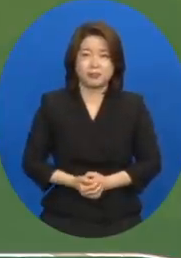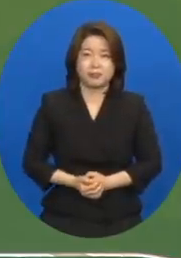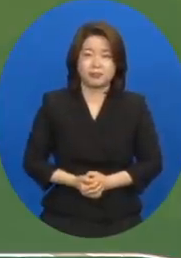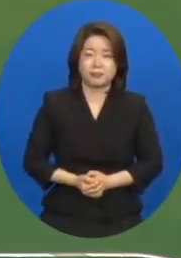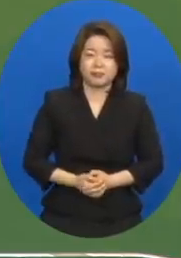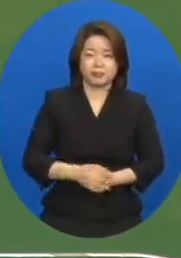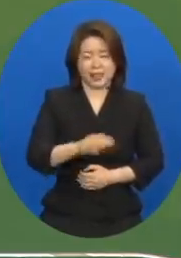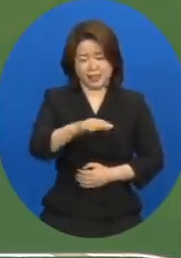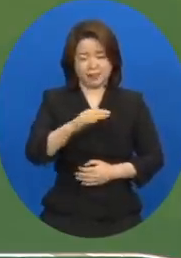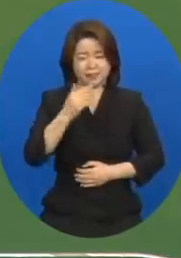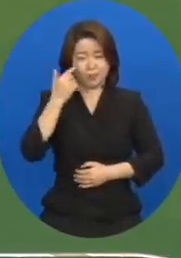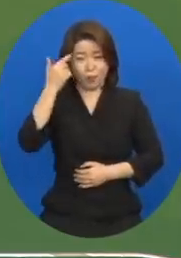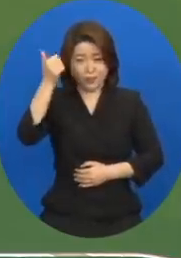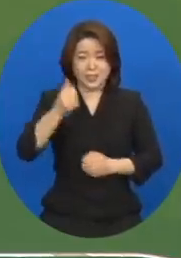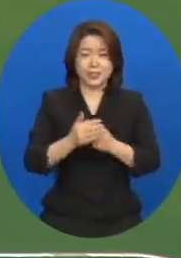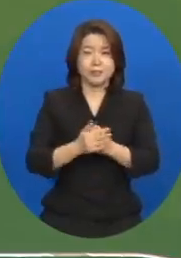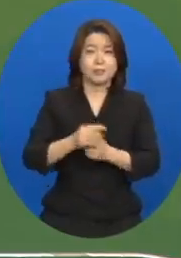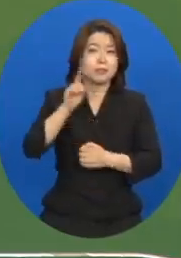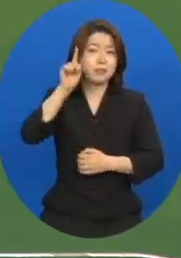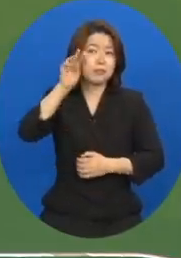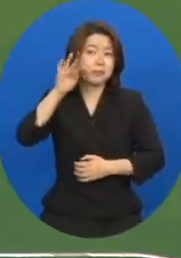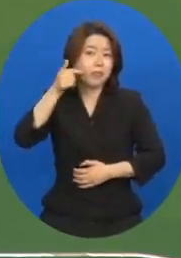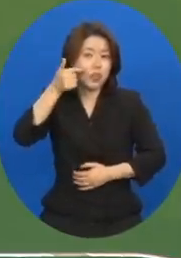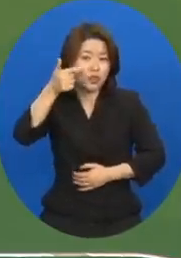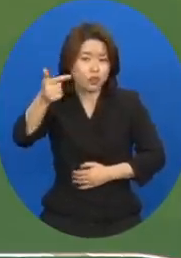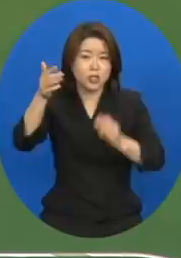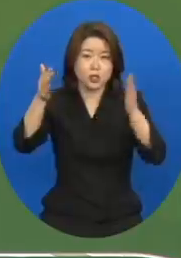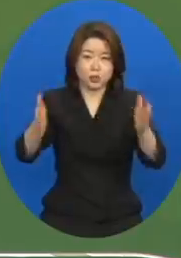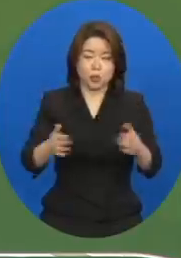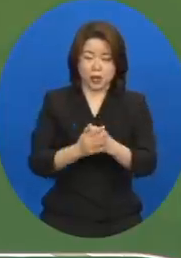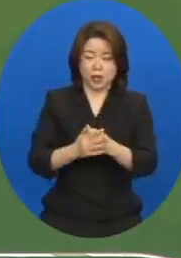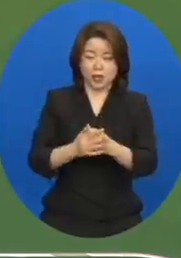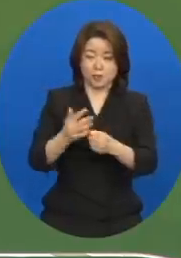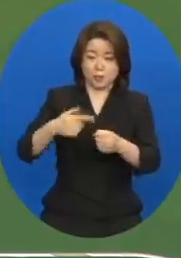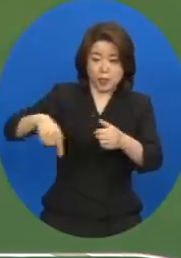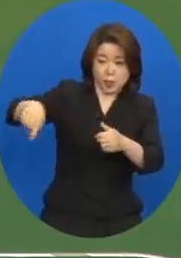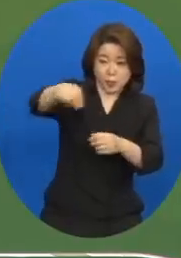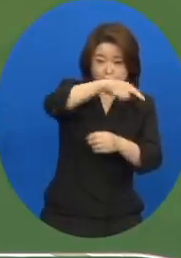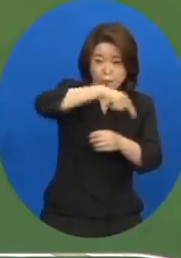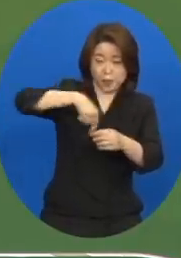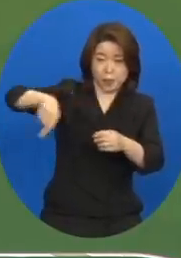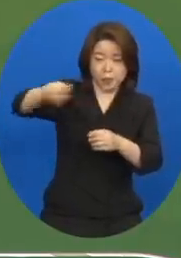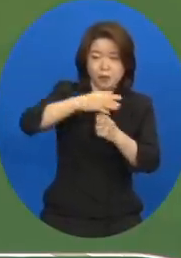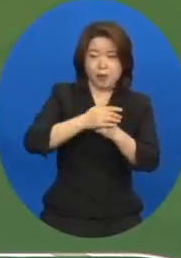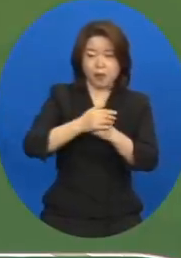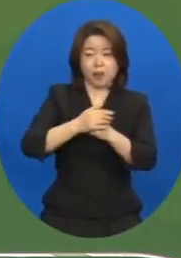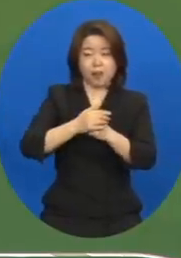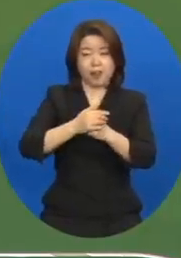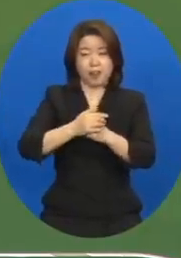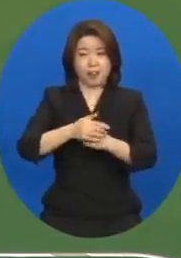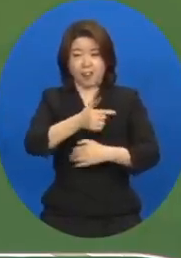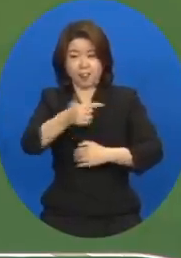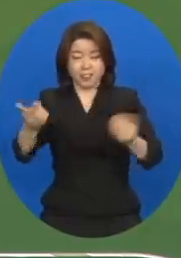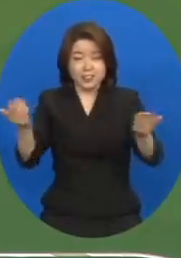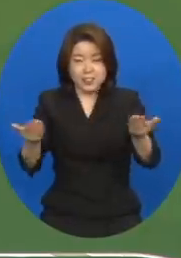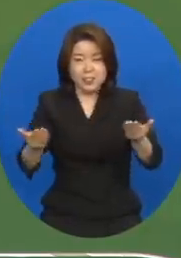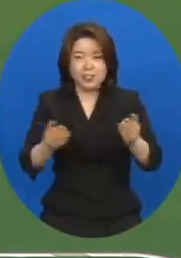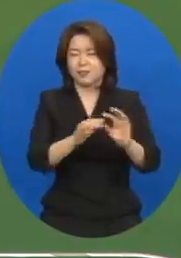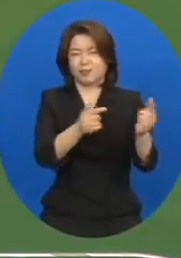아유 목사님 6일 동안 여리고성을 돈 게 그게 뭐 대단한 일이겠습니까?